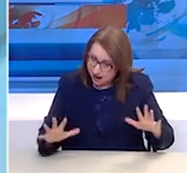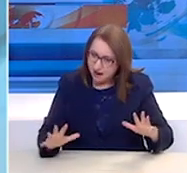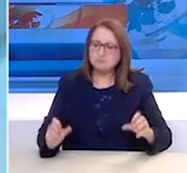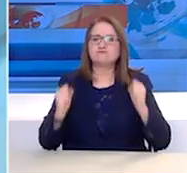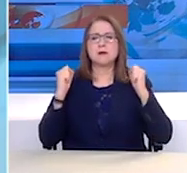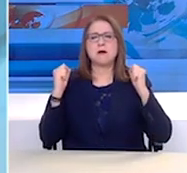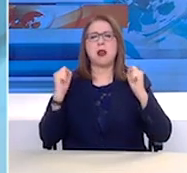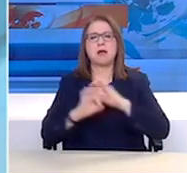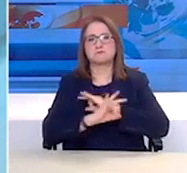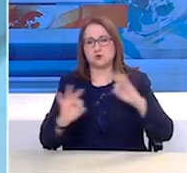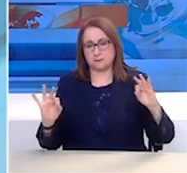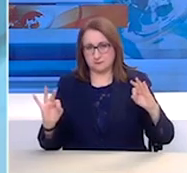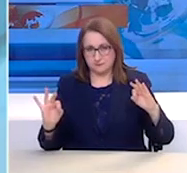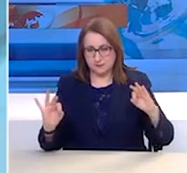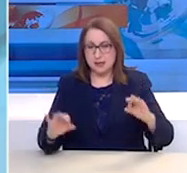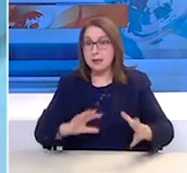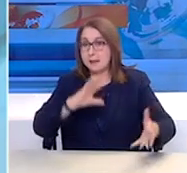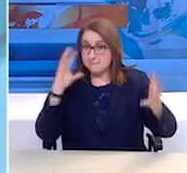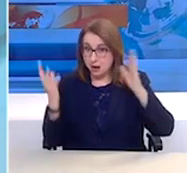καλά. Έχουν καταγραφεί παγκοσμίως